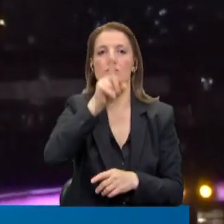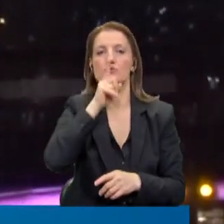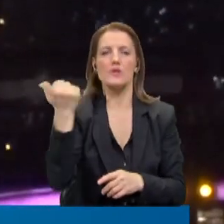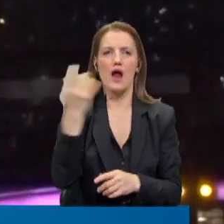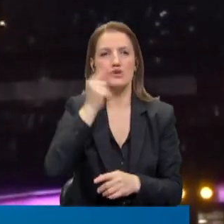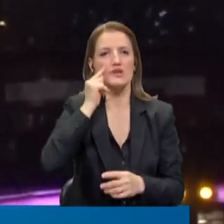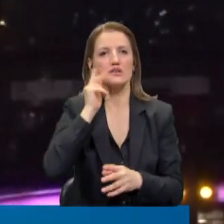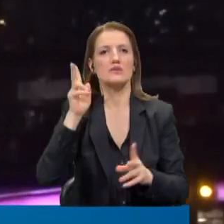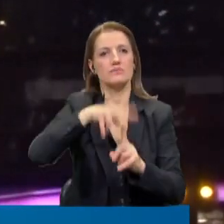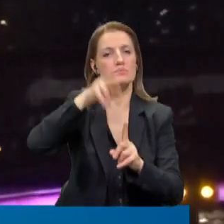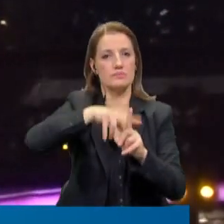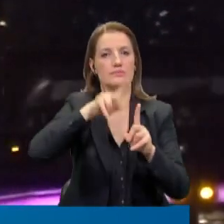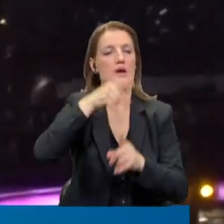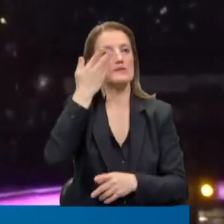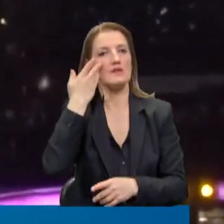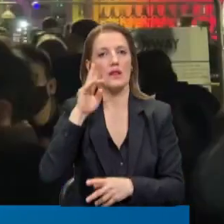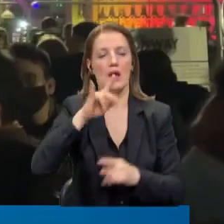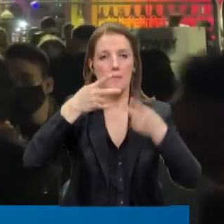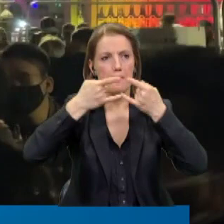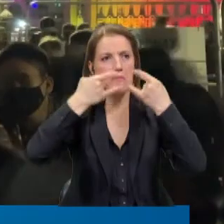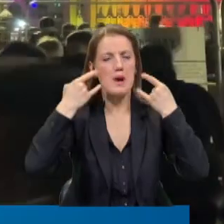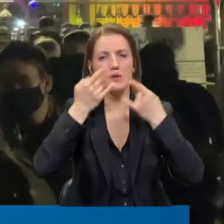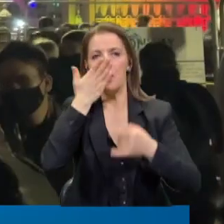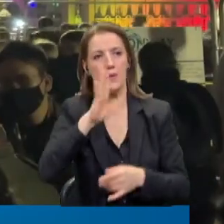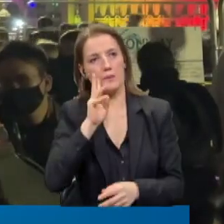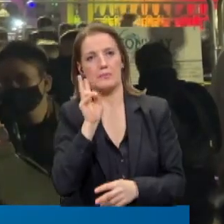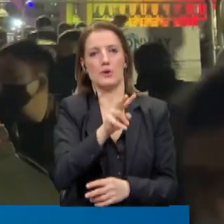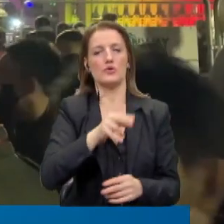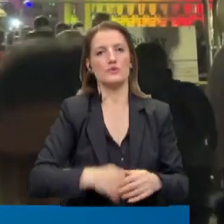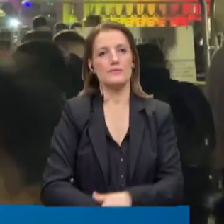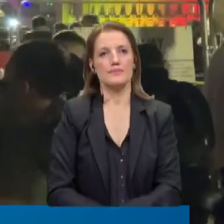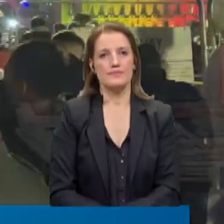kişinin katıldığı gösteride izleyenlerin maske takmadığı gözlendi.